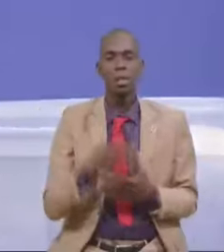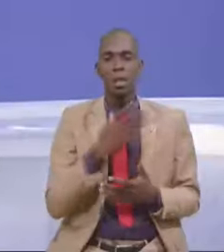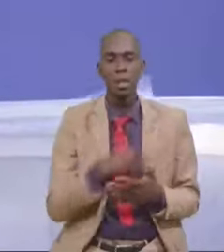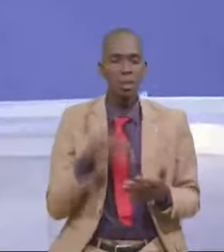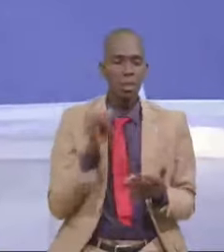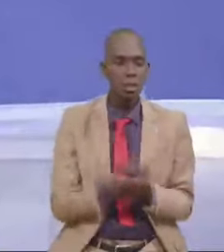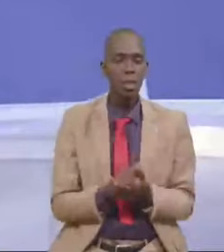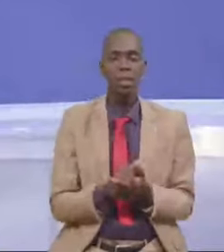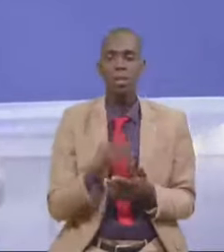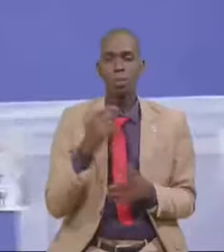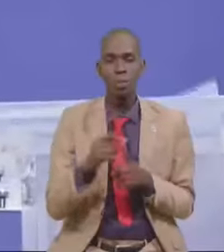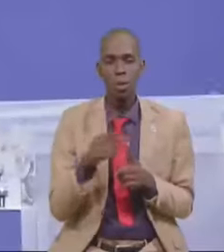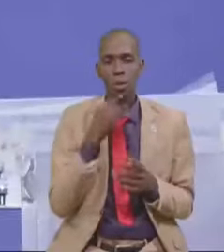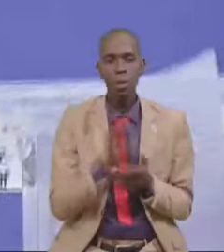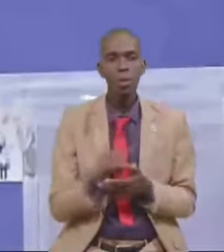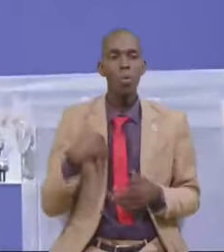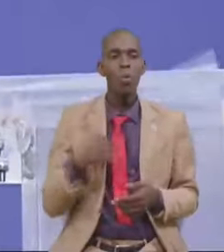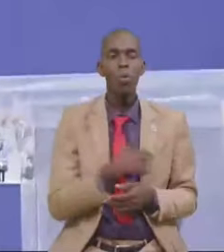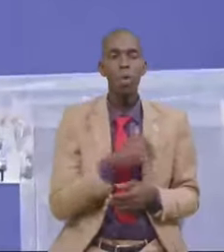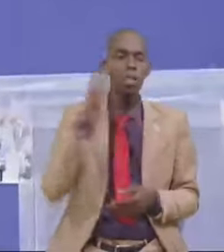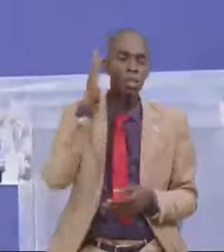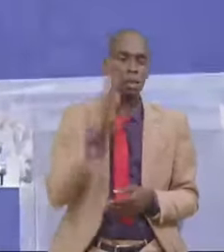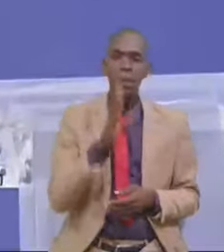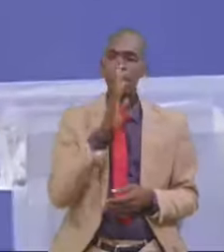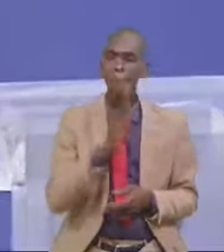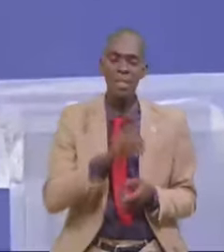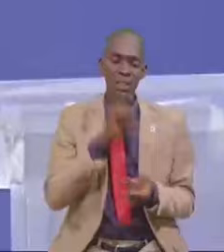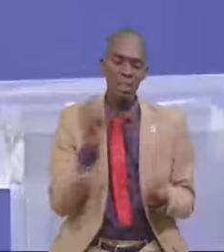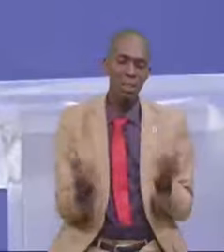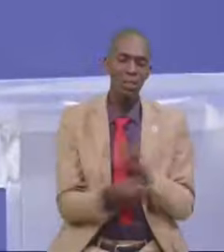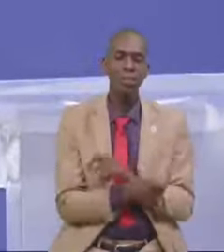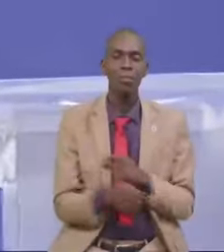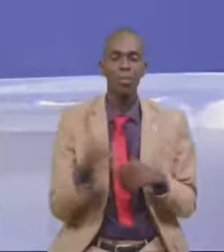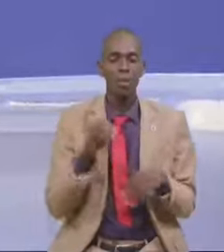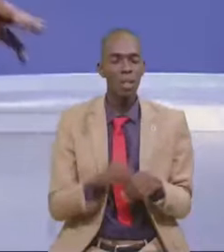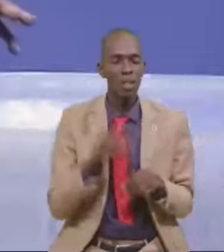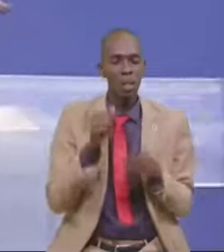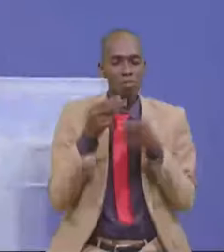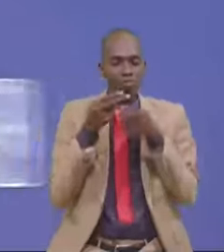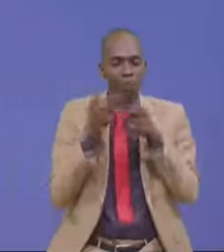Et ce mystère dit que nous serons changés. En un clin d'œil.